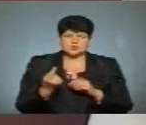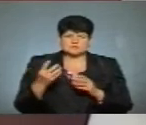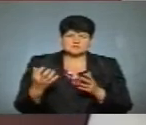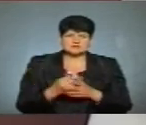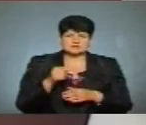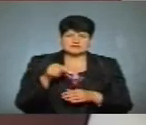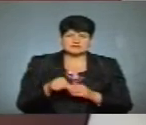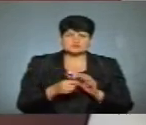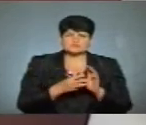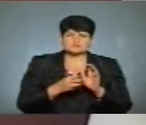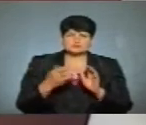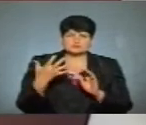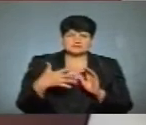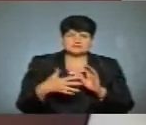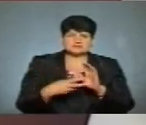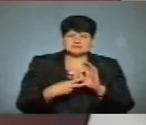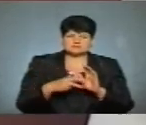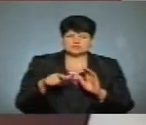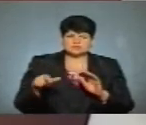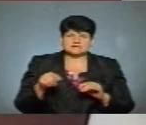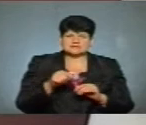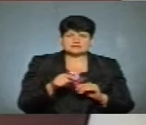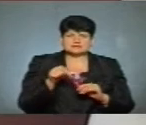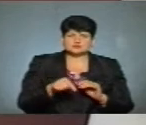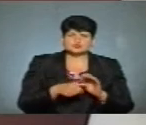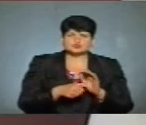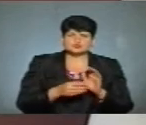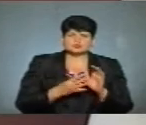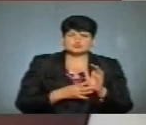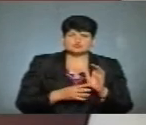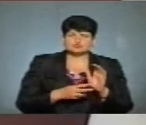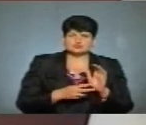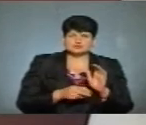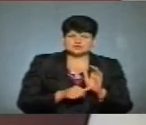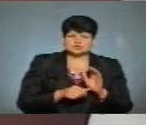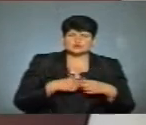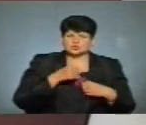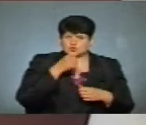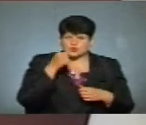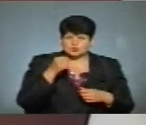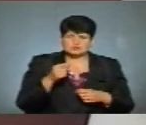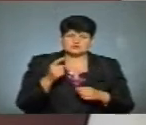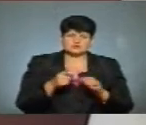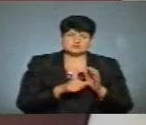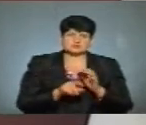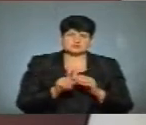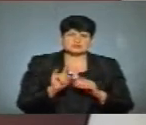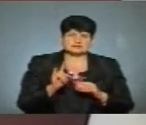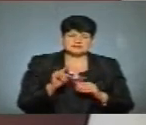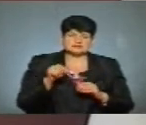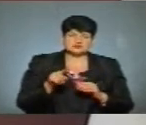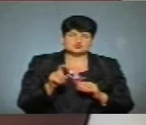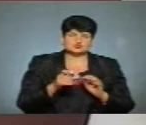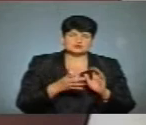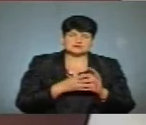у 1857 осіб, з них 1696 дорослих та 161 дитина. 1109